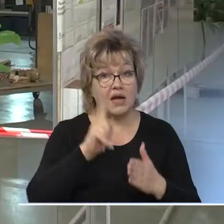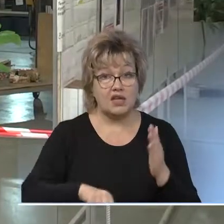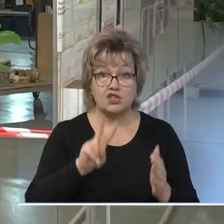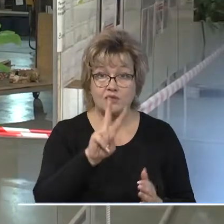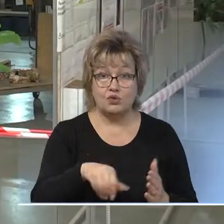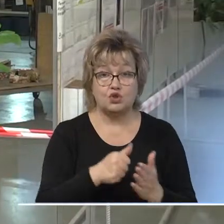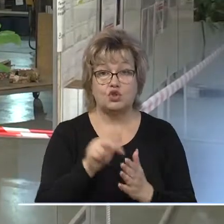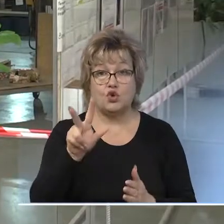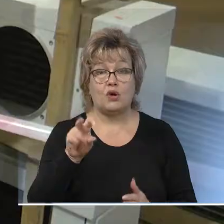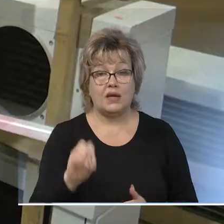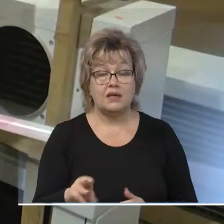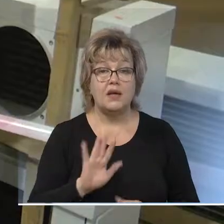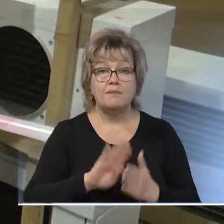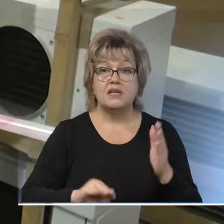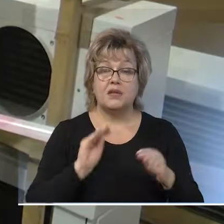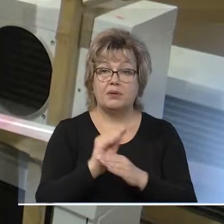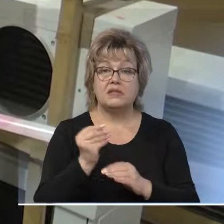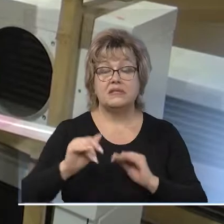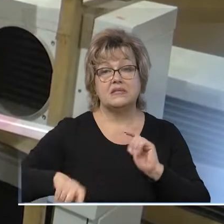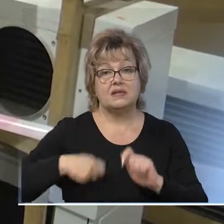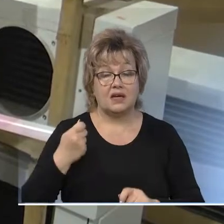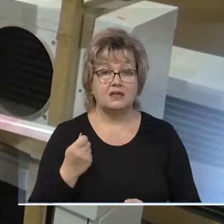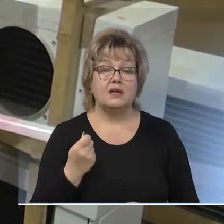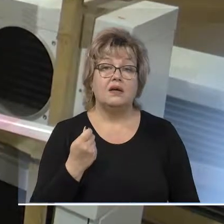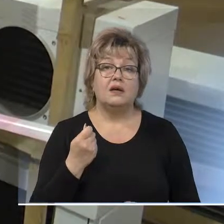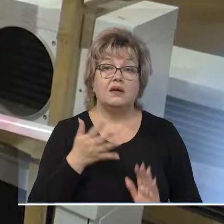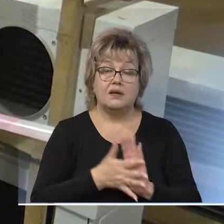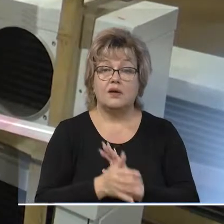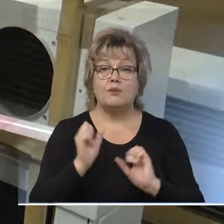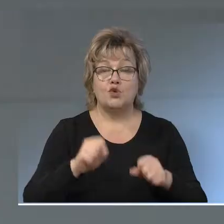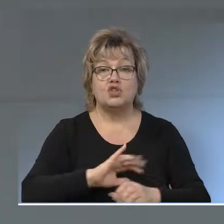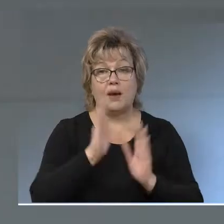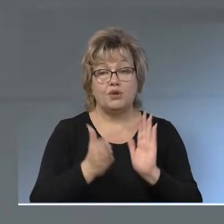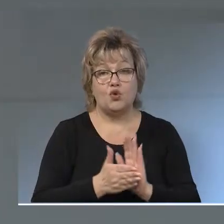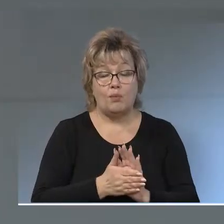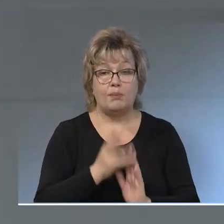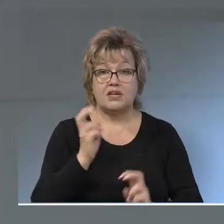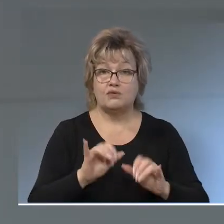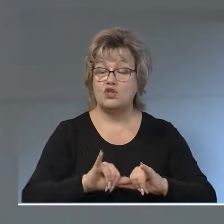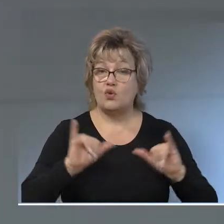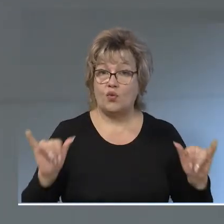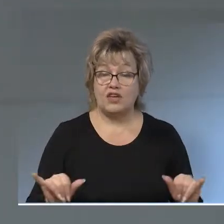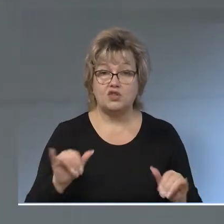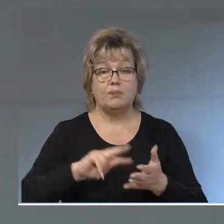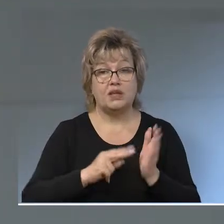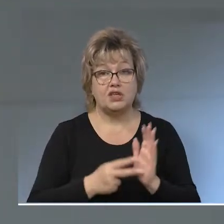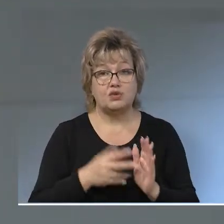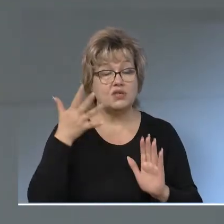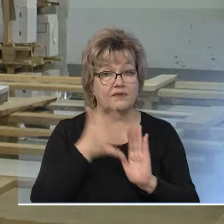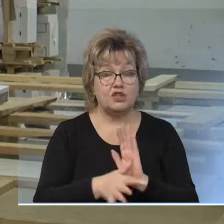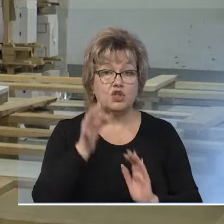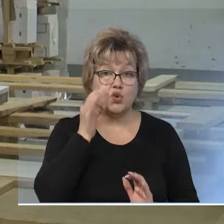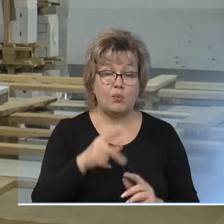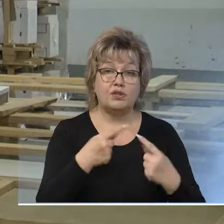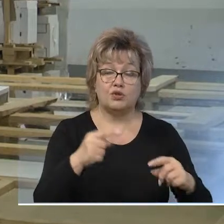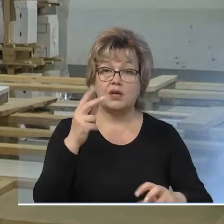гарантии с 2 лет до 3 лет. Без дополнительных затрат предприятие может увеличивать объемы производства. Полученный опыт планируется